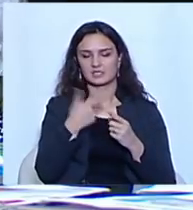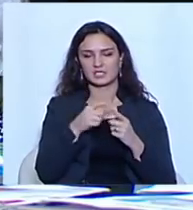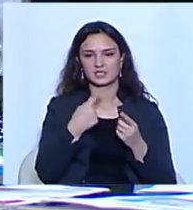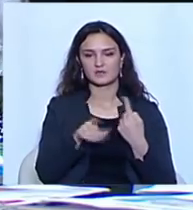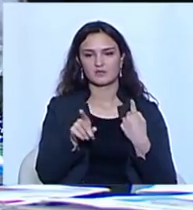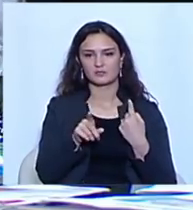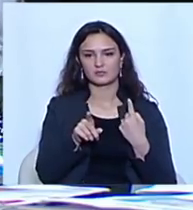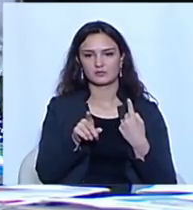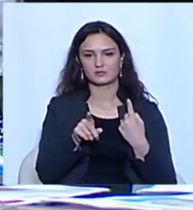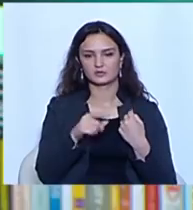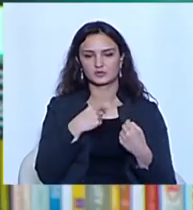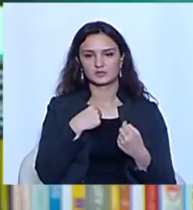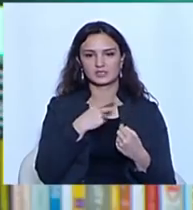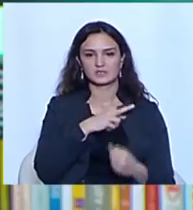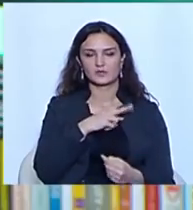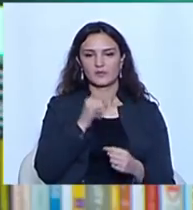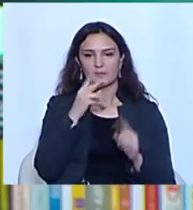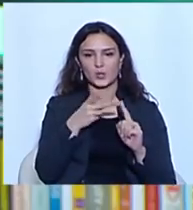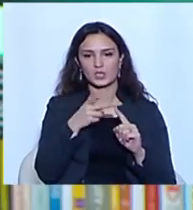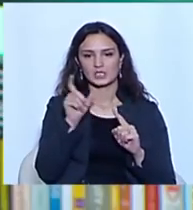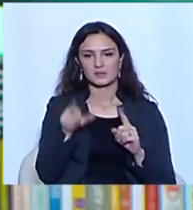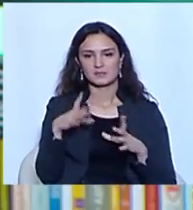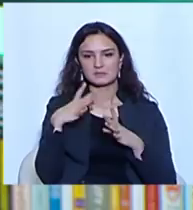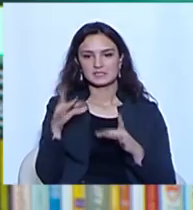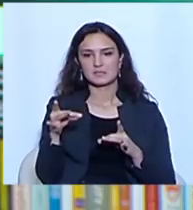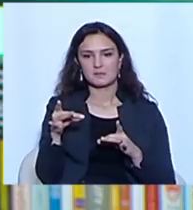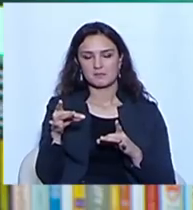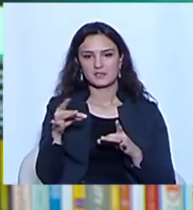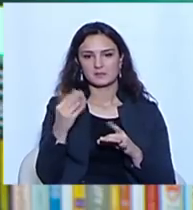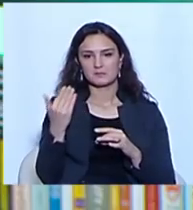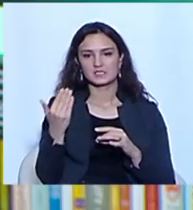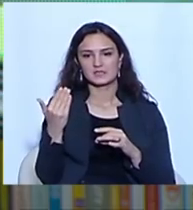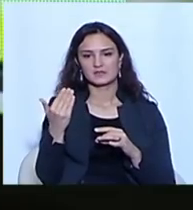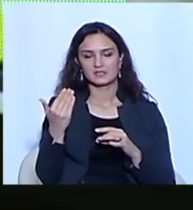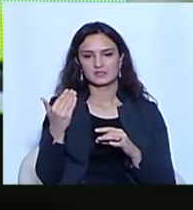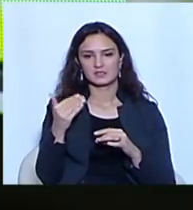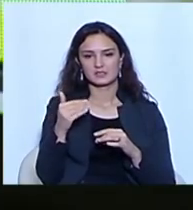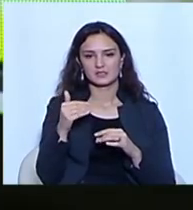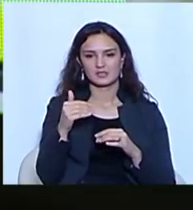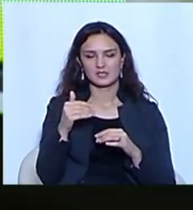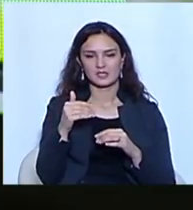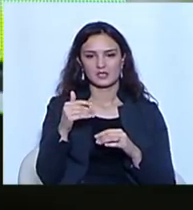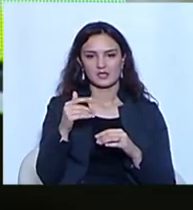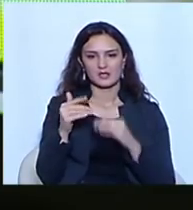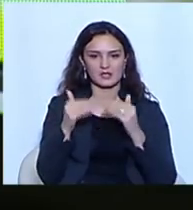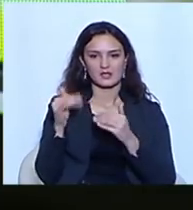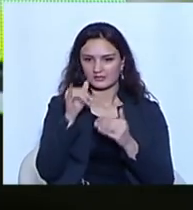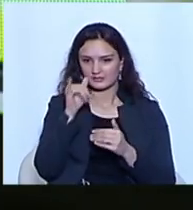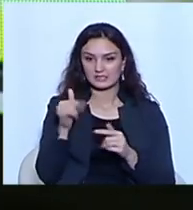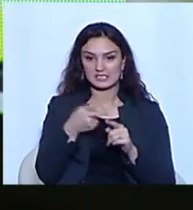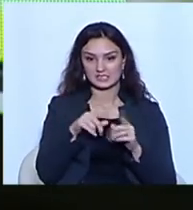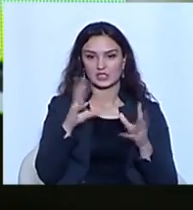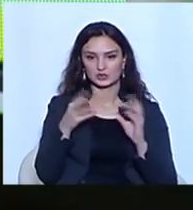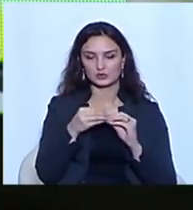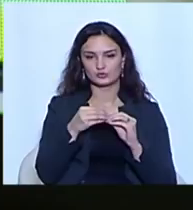ჩვენ სიყვარული გვესმის მეორე ადამიანის მიწებებად, მისთვის გასახანის არ მიცემად და საერთოდ არ